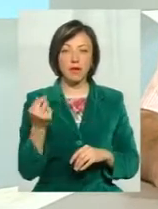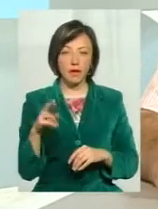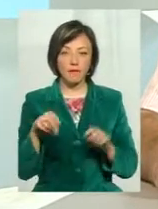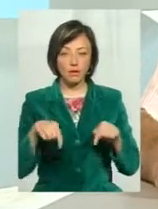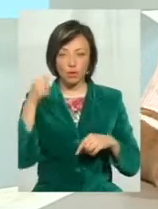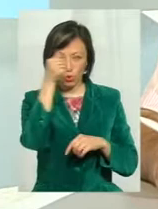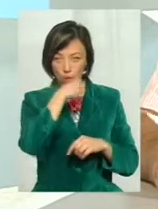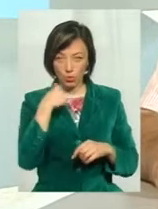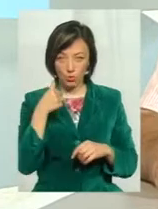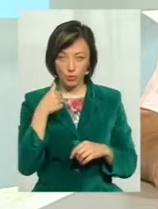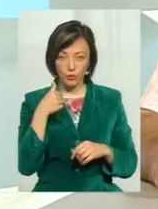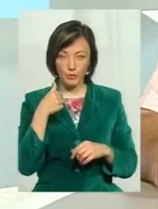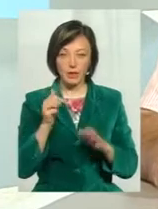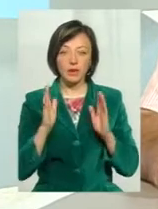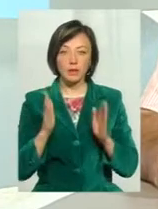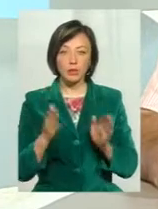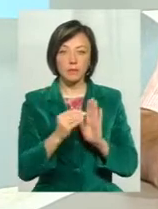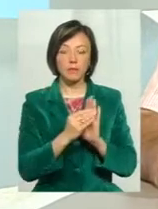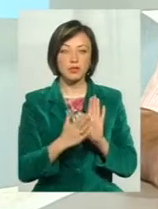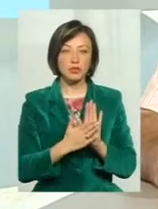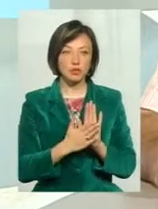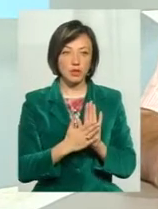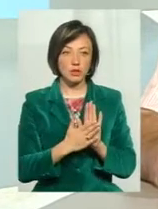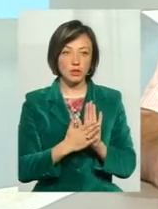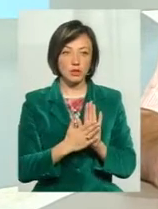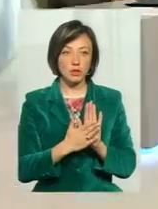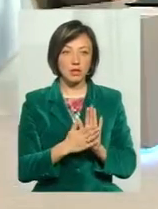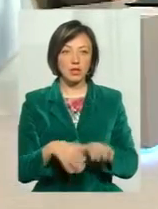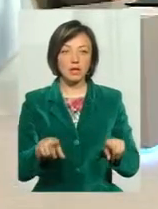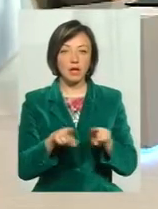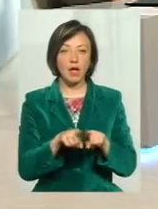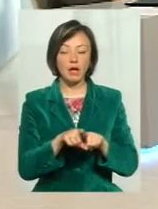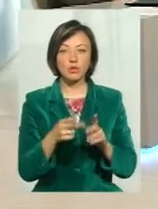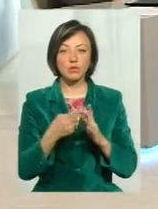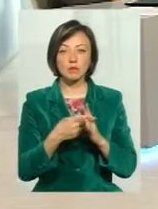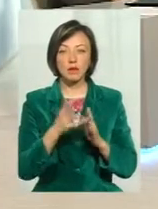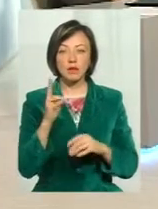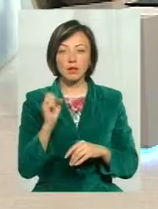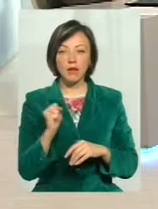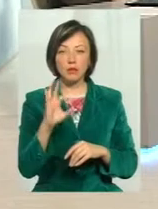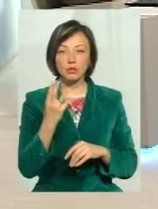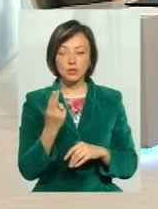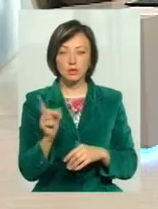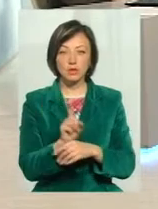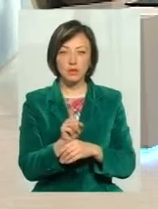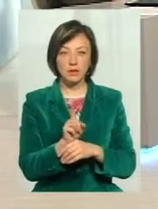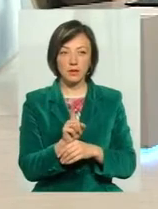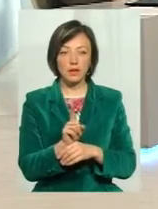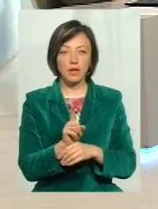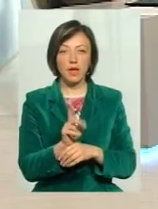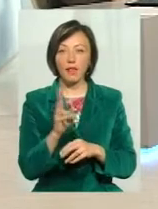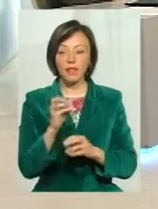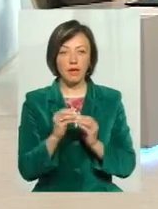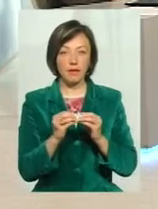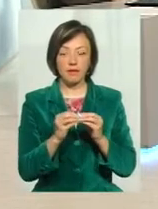року будемо призначати такі субсидії на соціальний норматив, який не